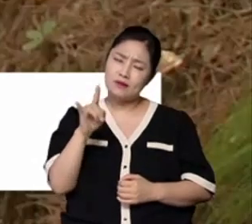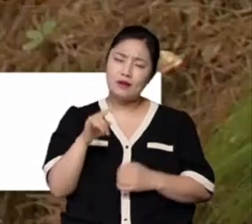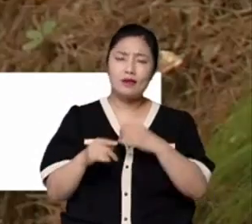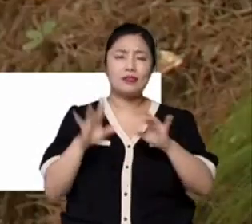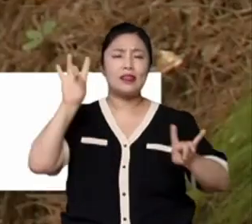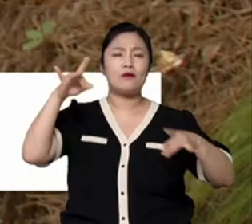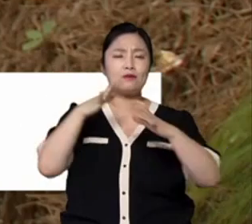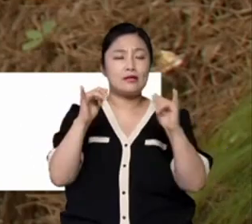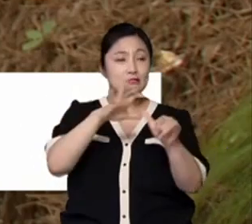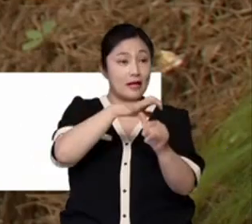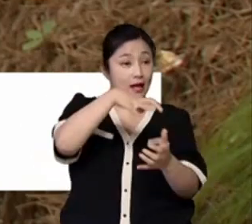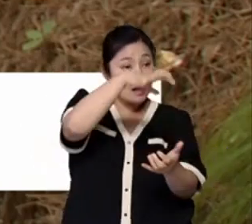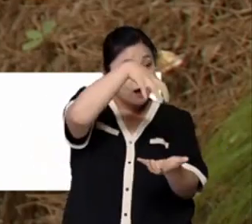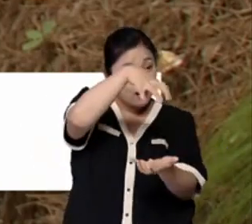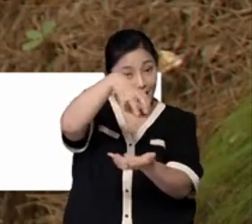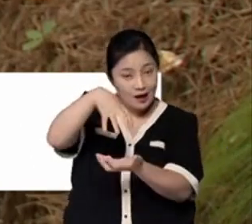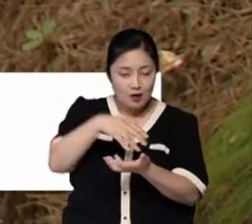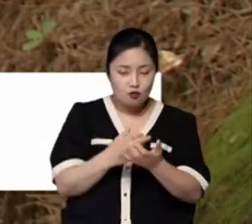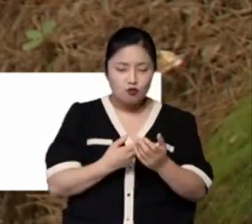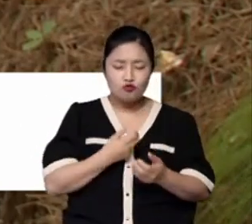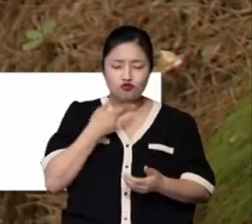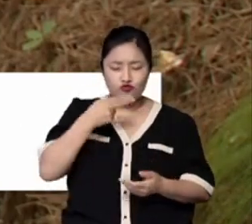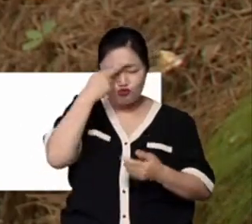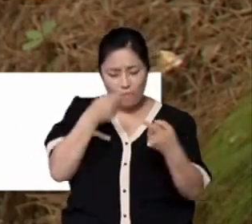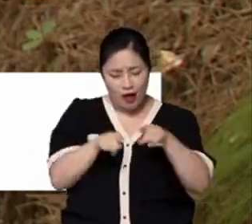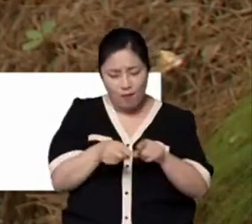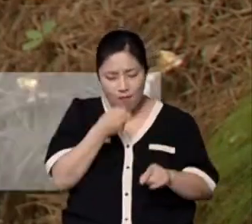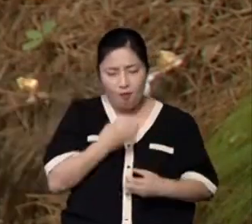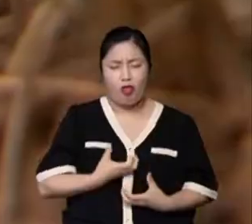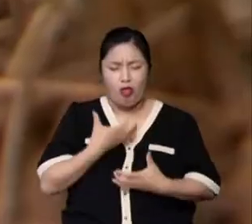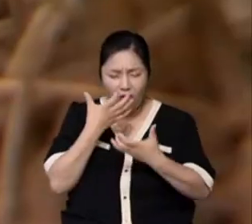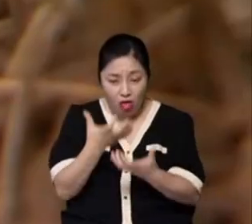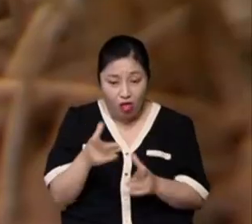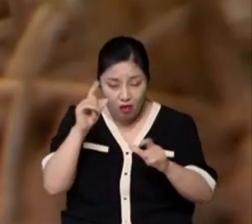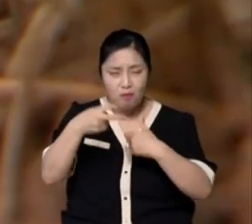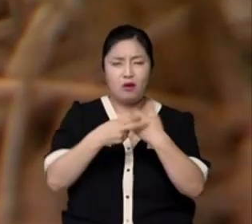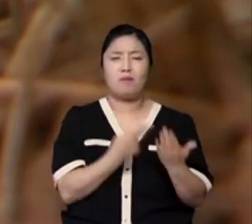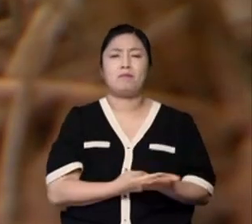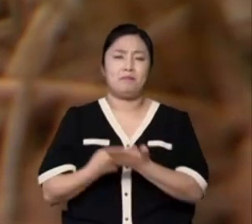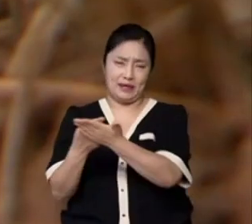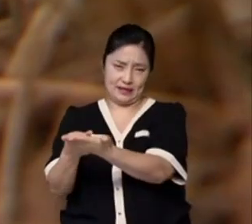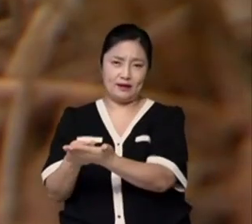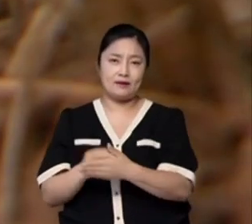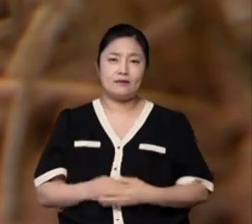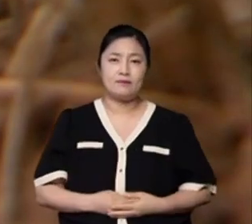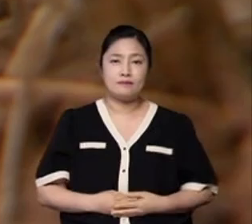3명이 산에서 캐온 버섯과 함께 술을 마시다 구토 증상을 보여 병원으로 이송됐습니다.